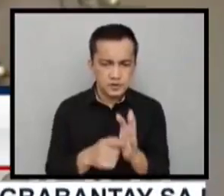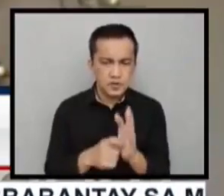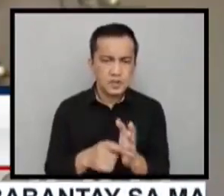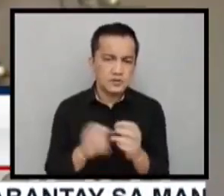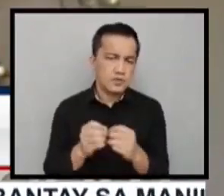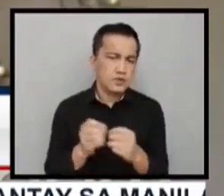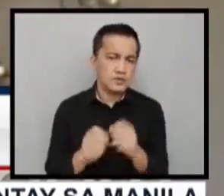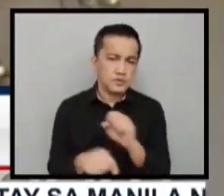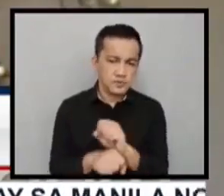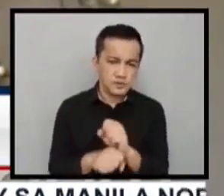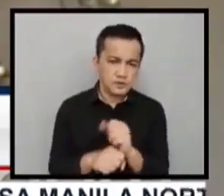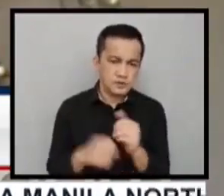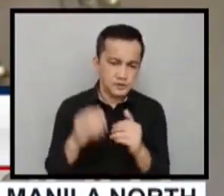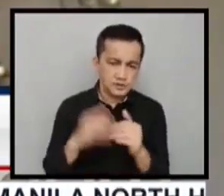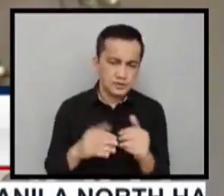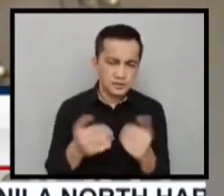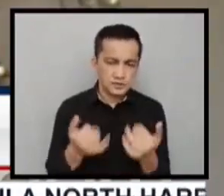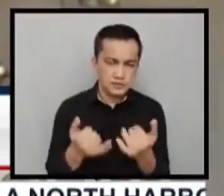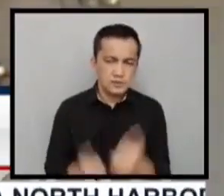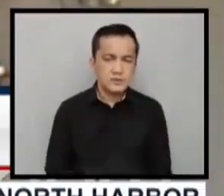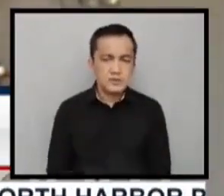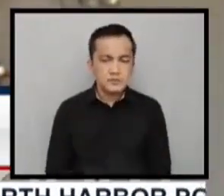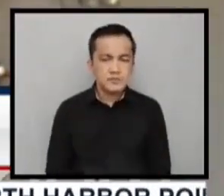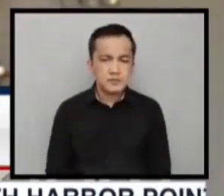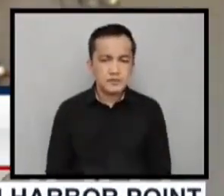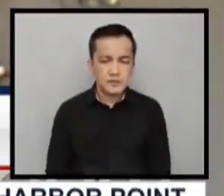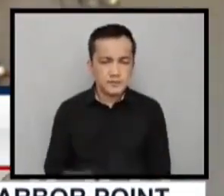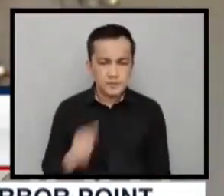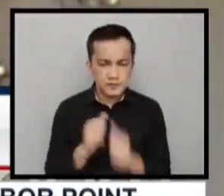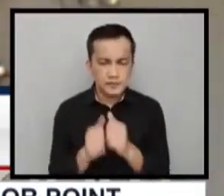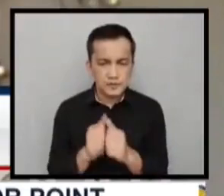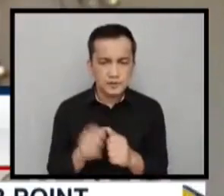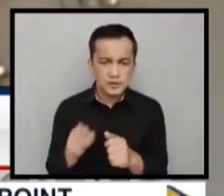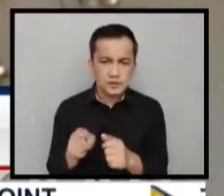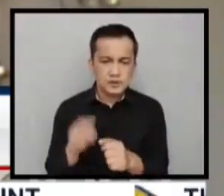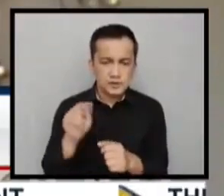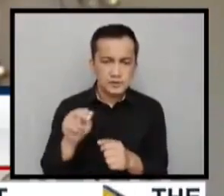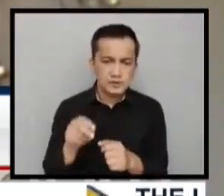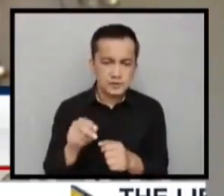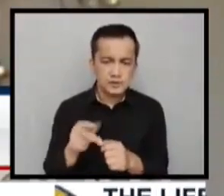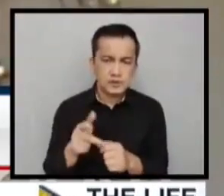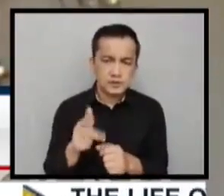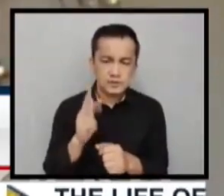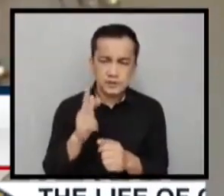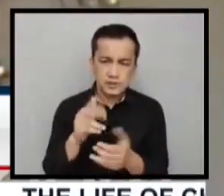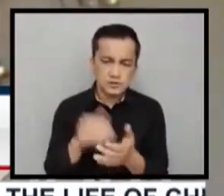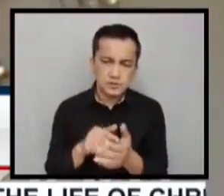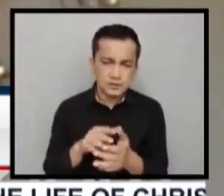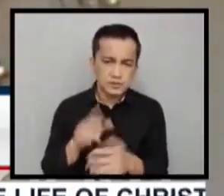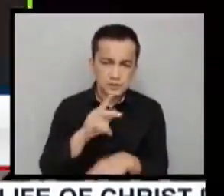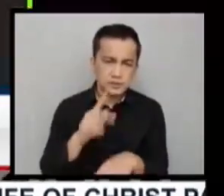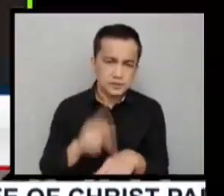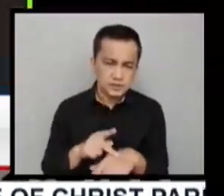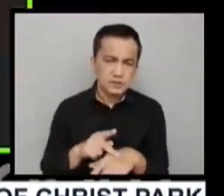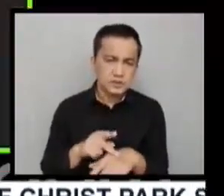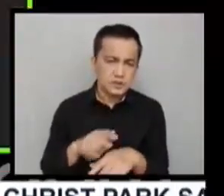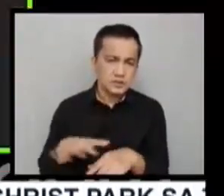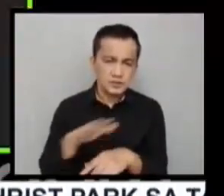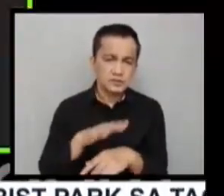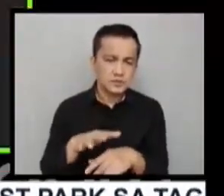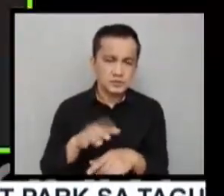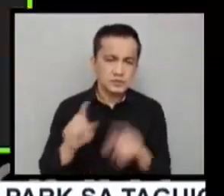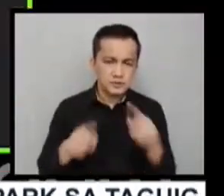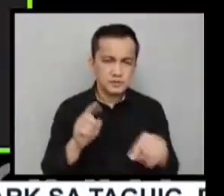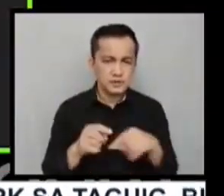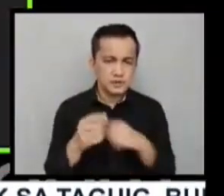employees than it currently has. Which means we would love for the Philippines to produce 30,000 graduates and for us to be able to employ 30,000 graduates. Sa